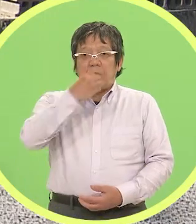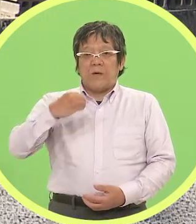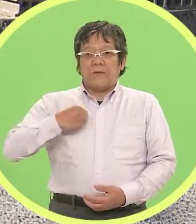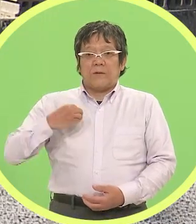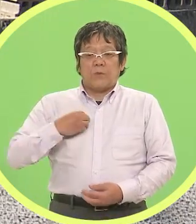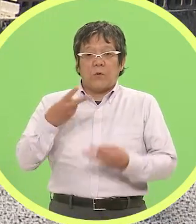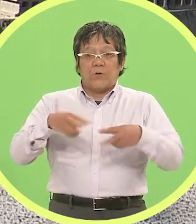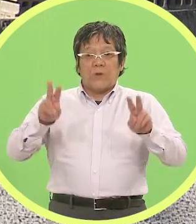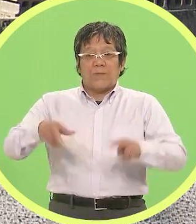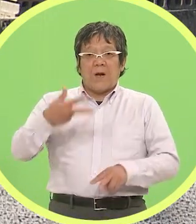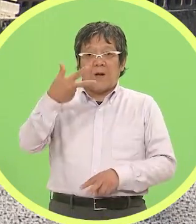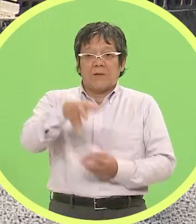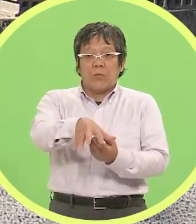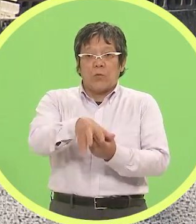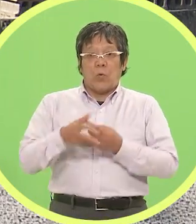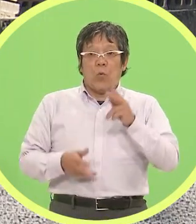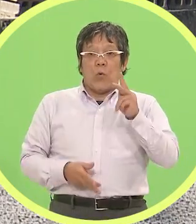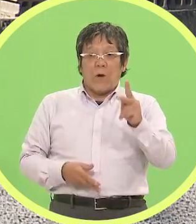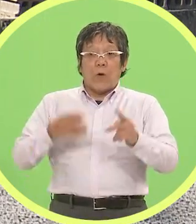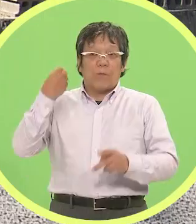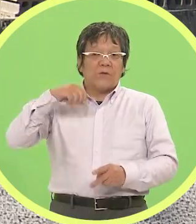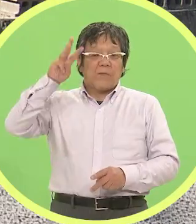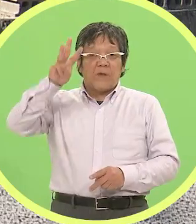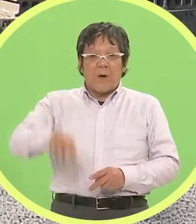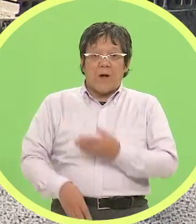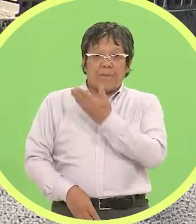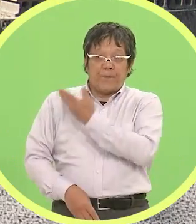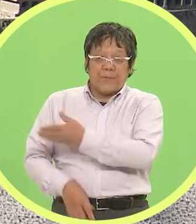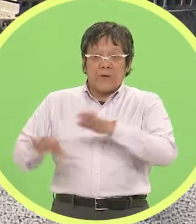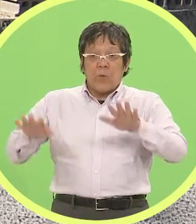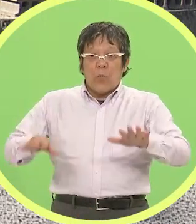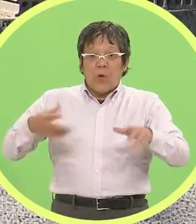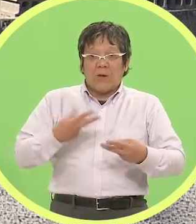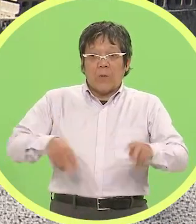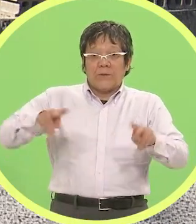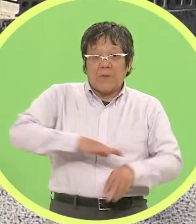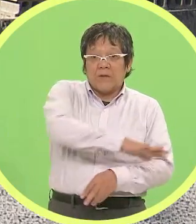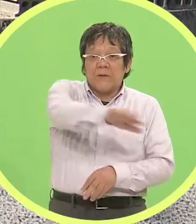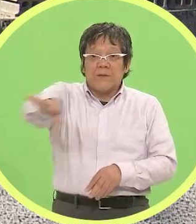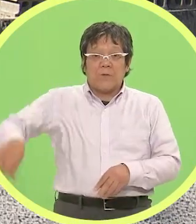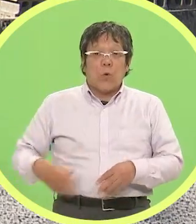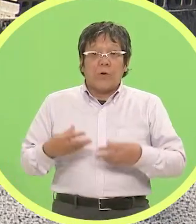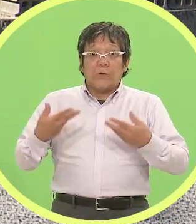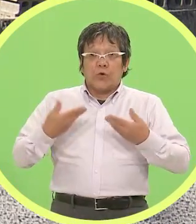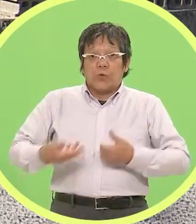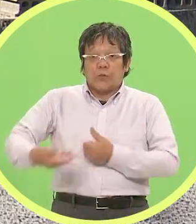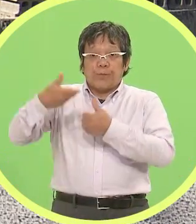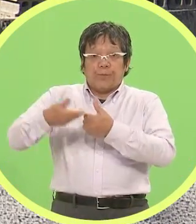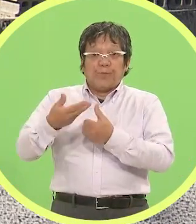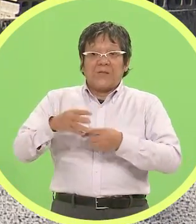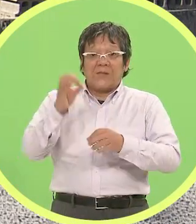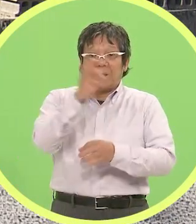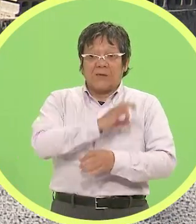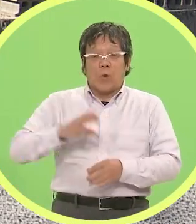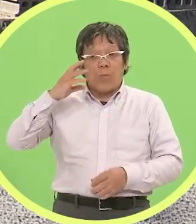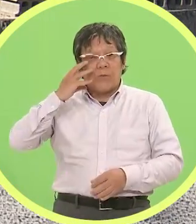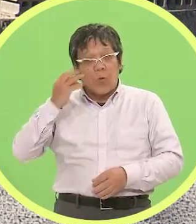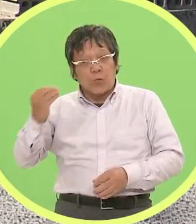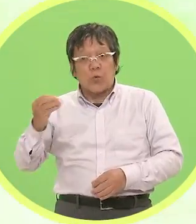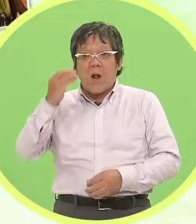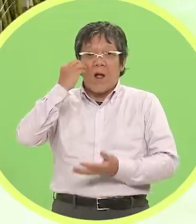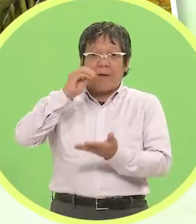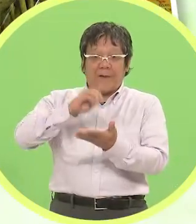調査隊員の広島市農政課の南川です。今日は広島広域都市圏郷土推奨産品の魅力を発見。 よ